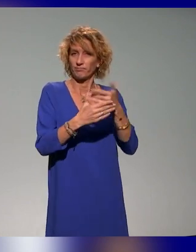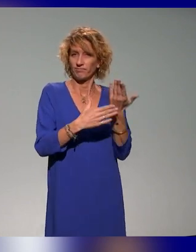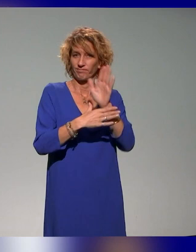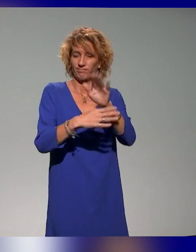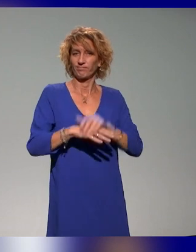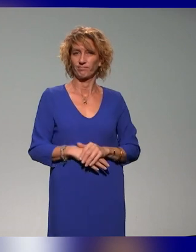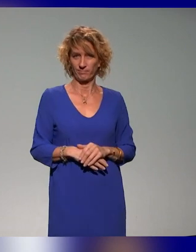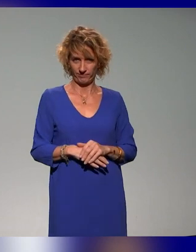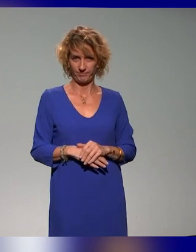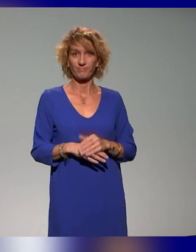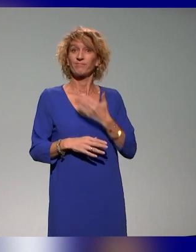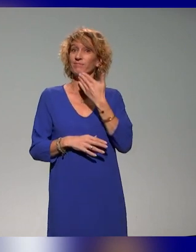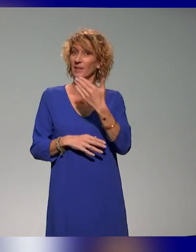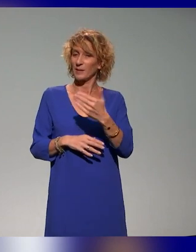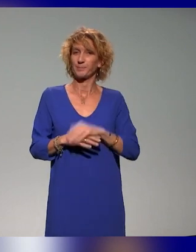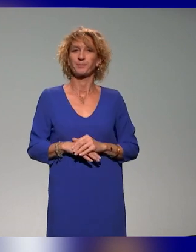Merci. Voilà.